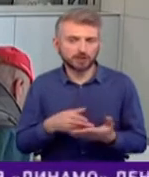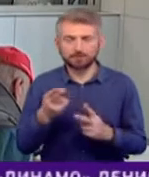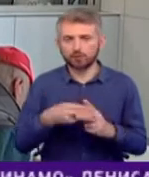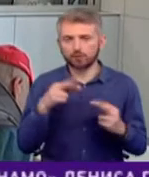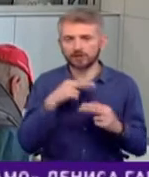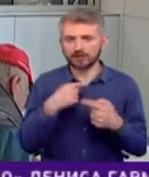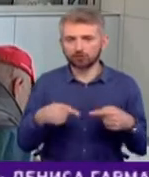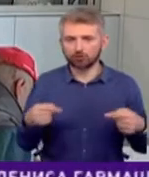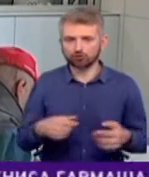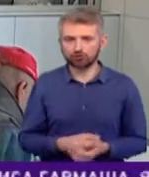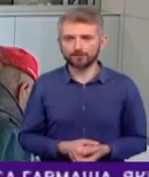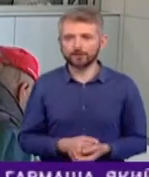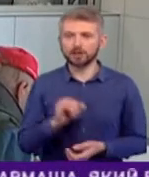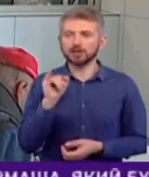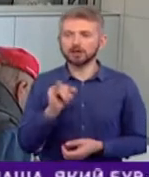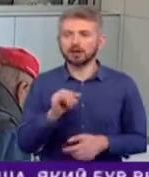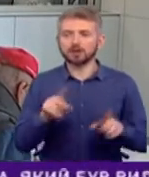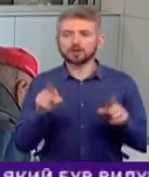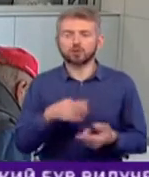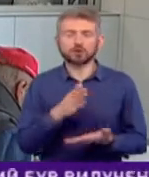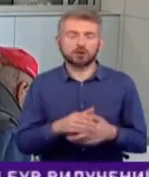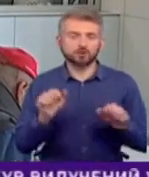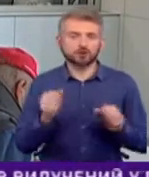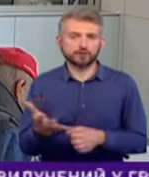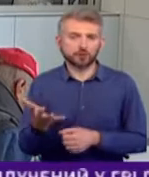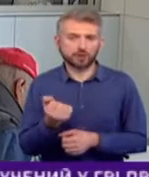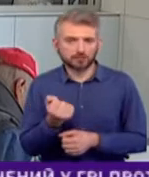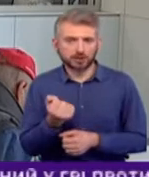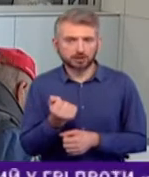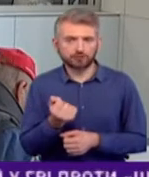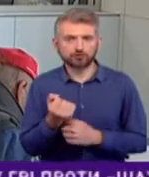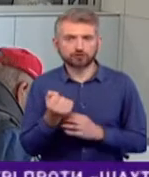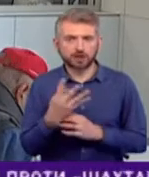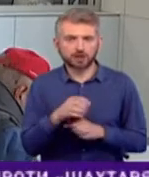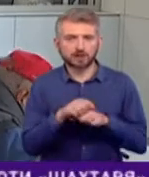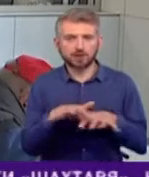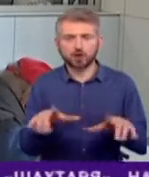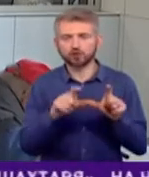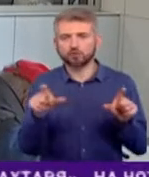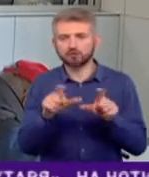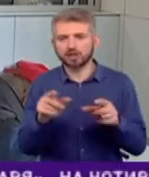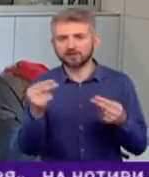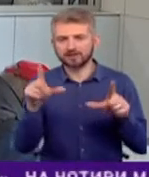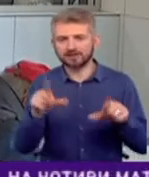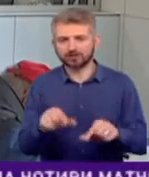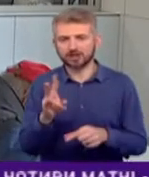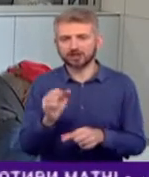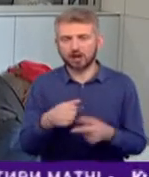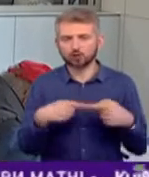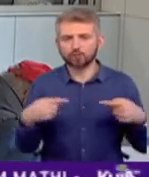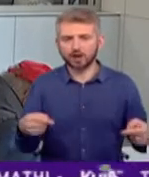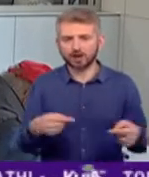тощо. І також є можливість отримати в 14 мережах супермаркетів знижки на